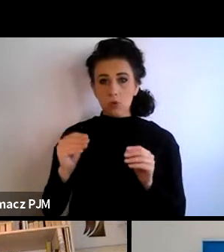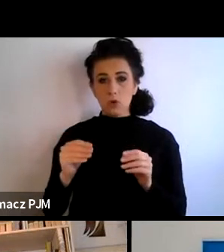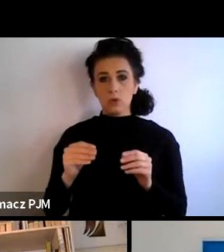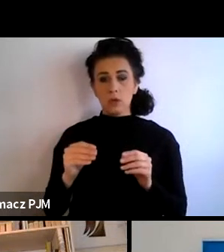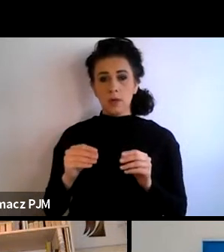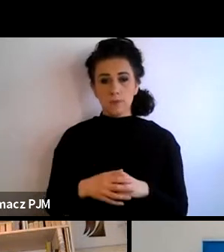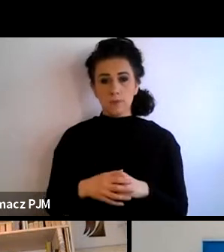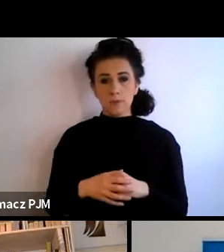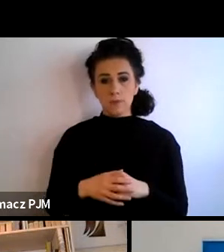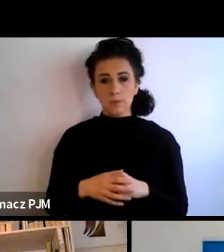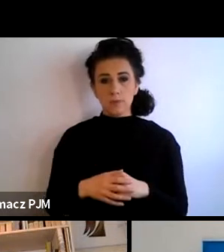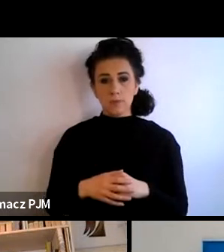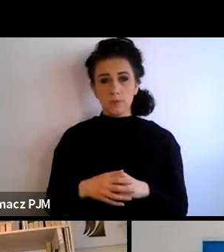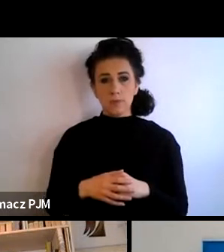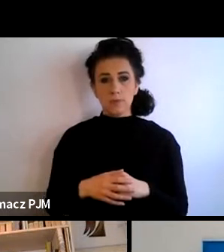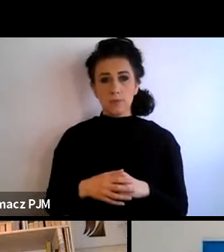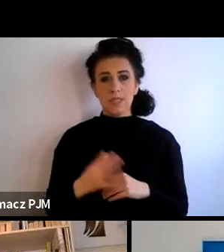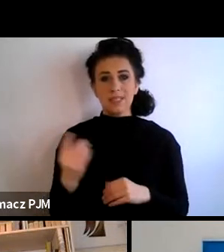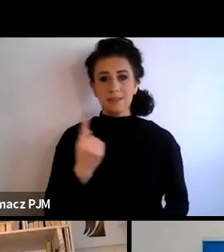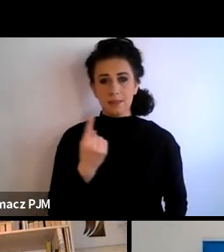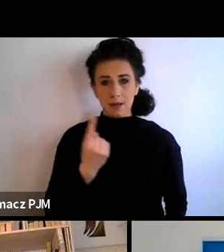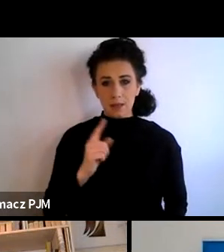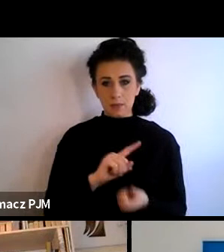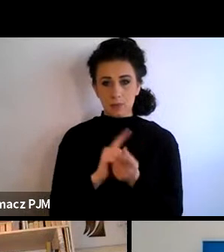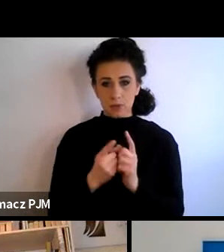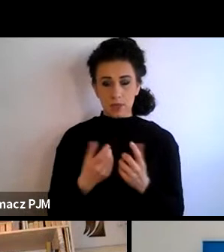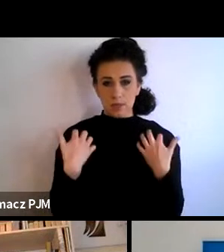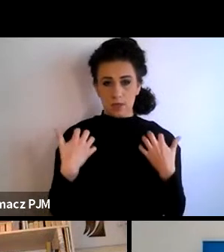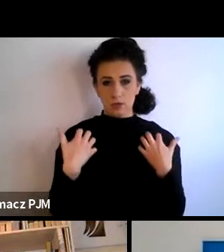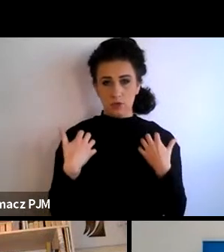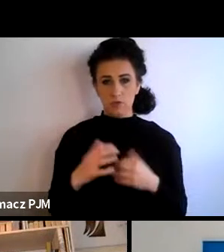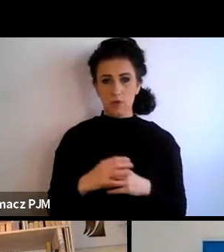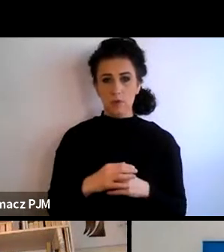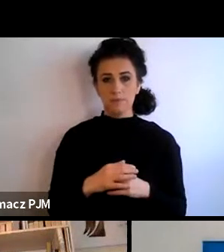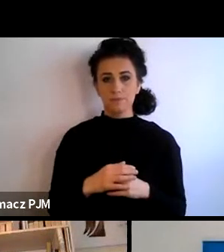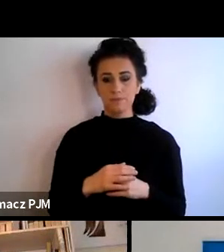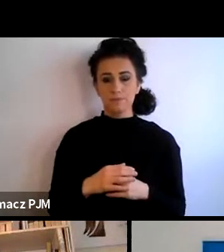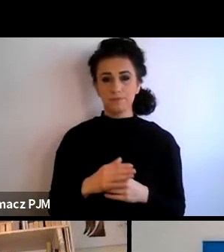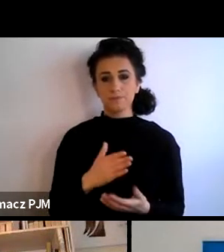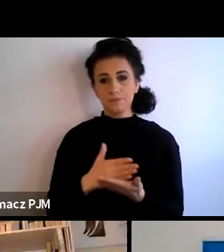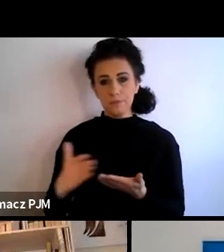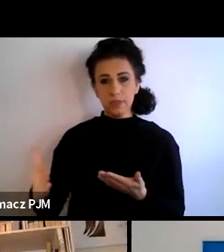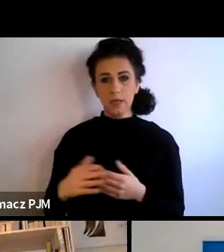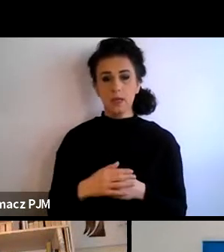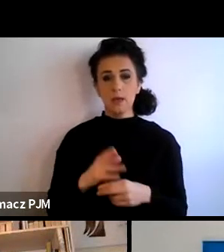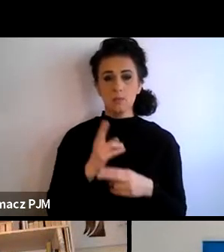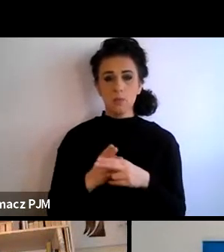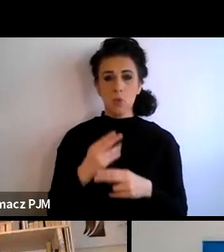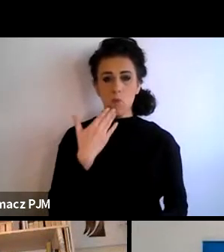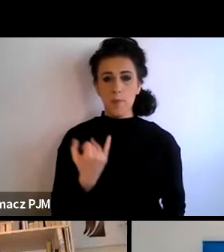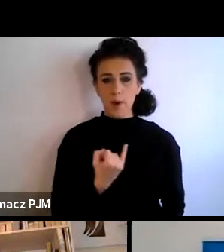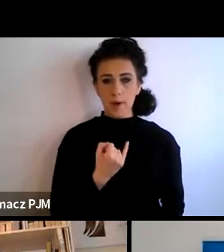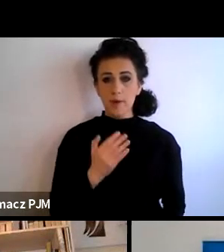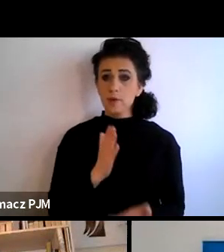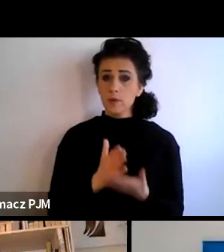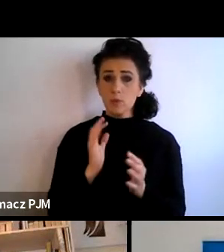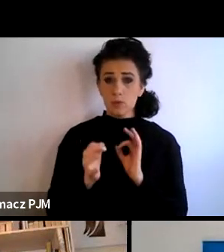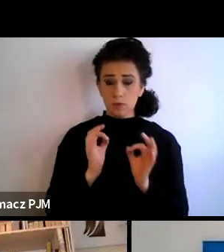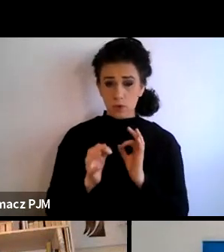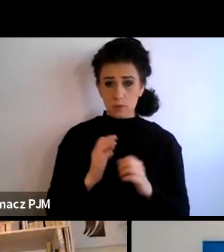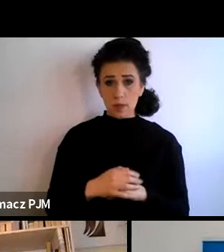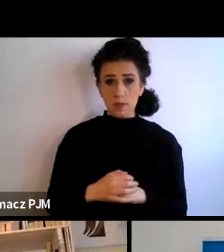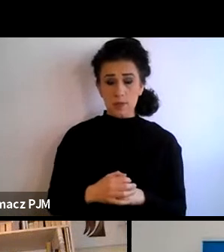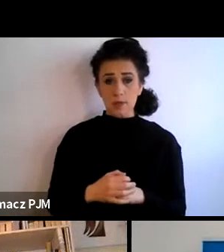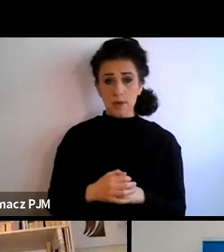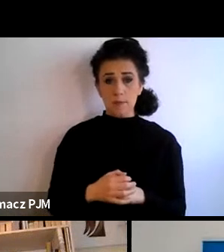spotykania się, natomiast gdzieś tak od, no, w połowie maja już padły informacje, bo i niecierpliwili się sami, że tak